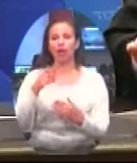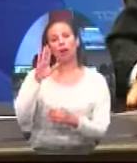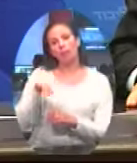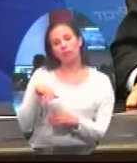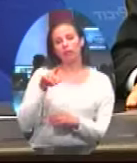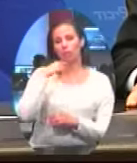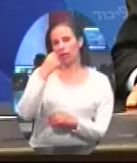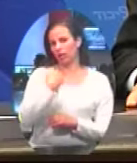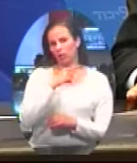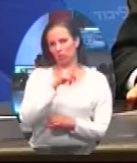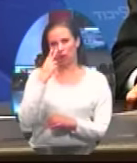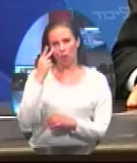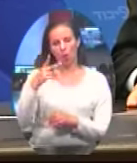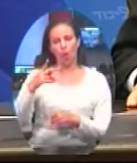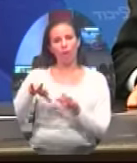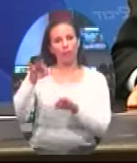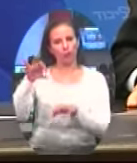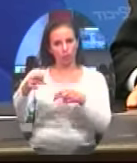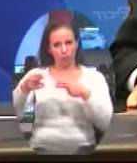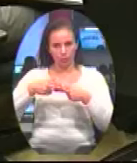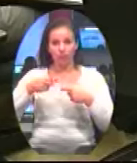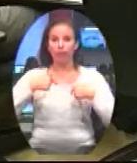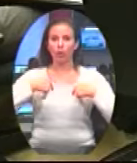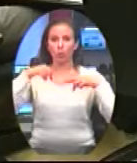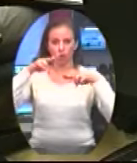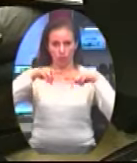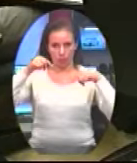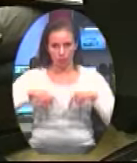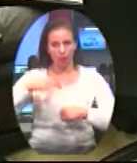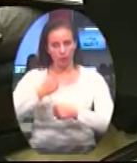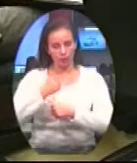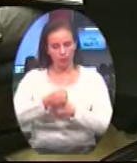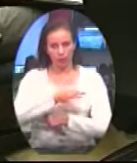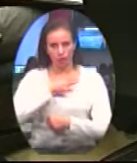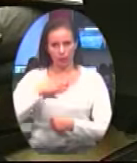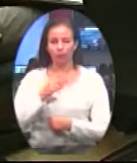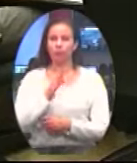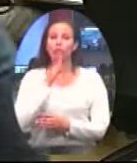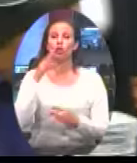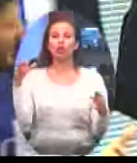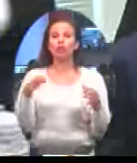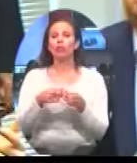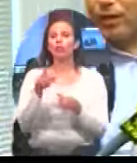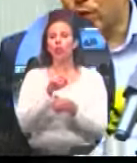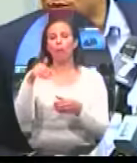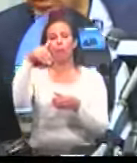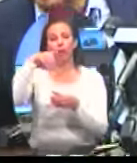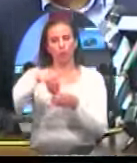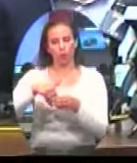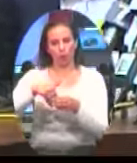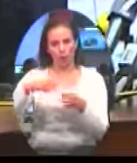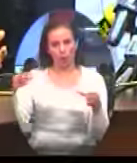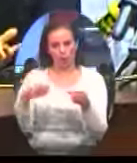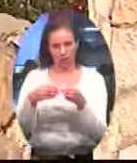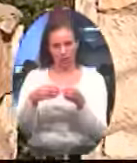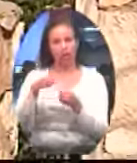אנחנו נשארים בבית הזה לעשות את העבודה שלנו. תודה רבה לכם. הבעיות של הקואליציה הם לא רק בתוך סיעת השלטון, אלא גם ובעיקר מהבית